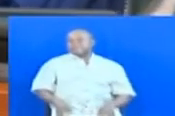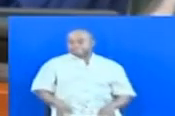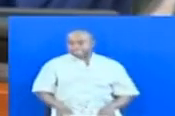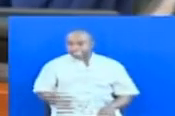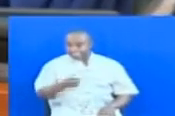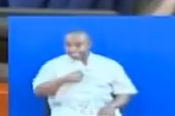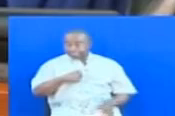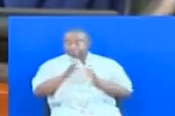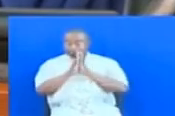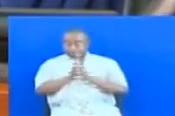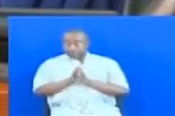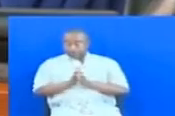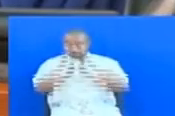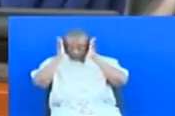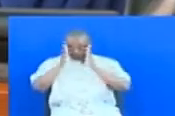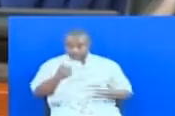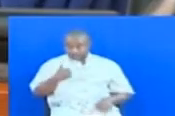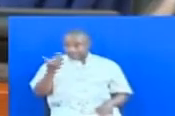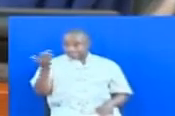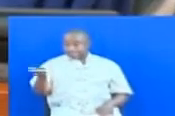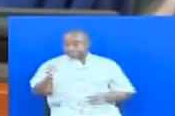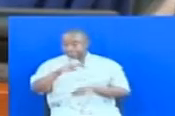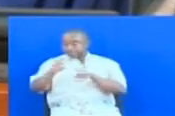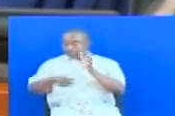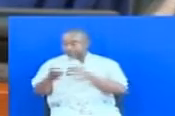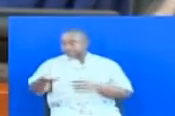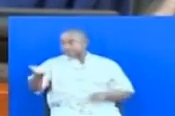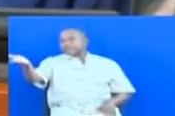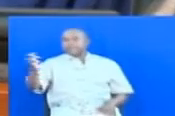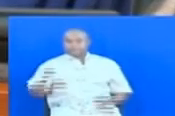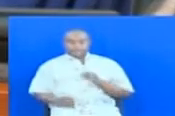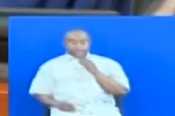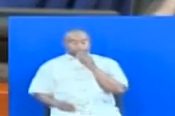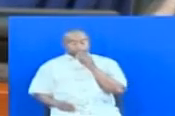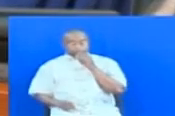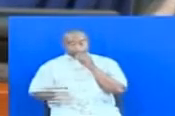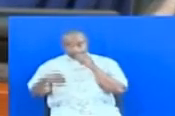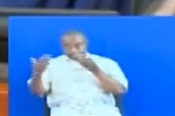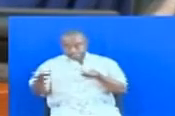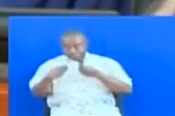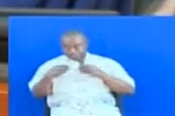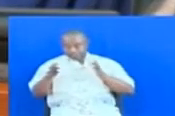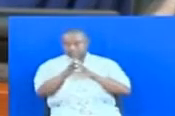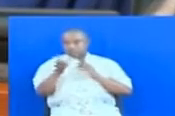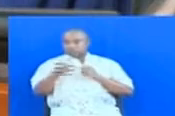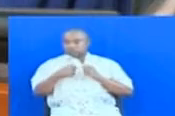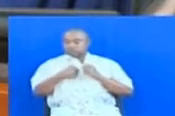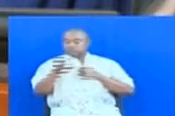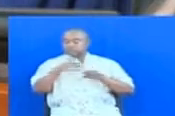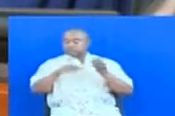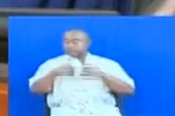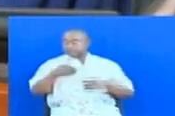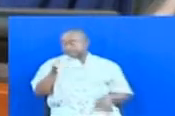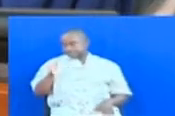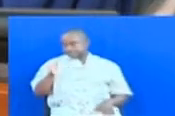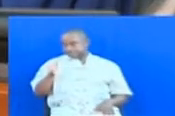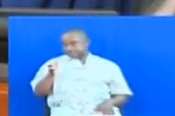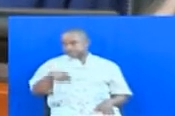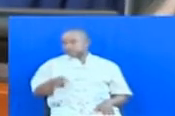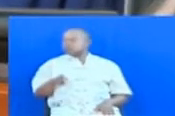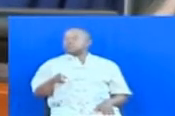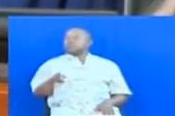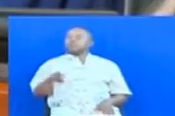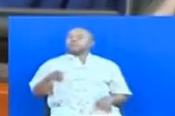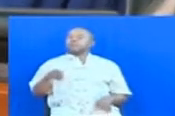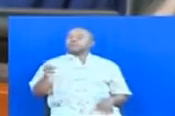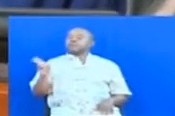Nakushukuru sana Mheshimiwa naibu spika kwa kunipa nafasi na mimi nichangie kwenye hoja hii iliyoko